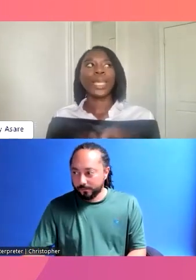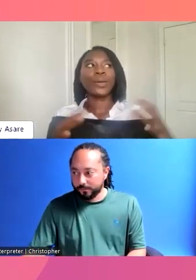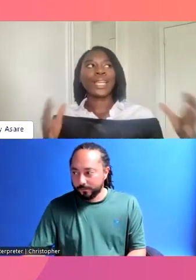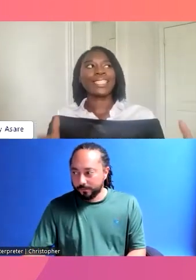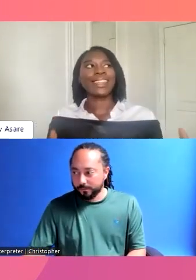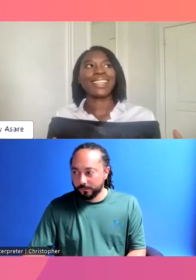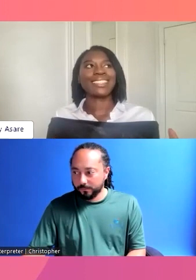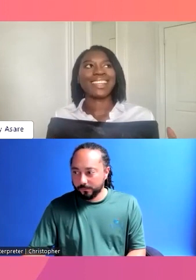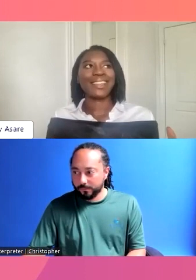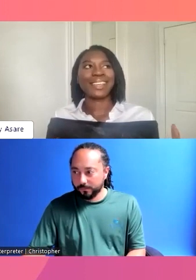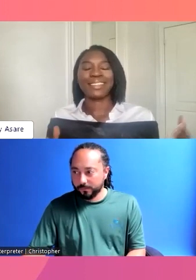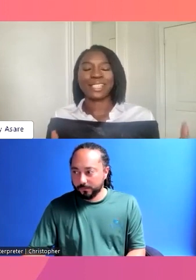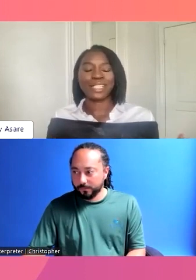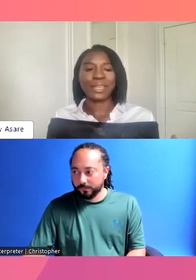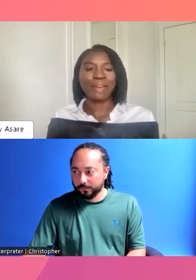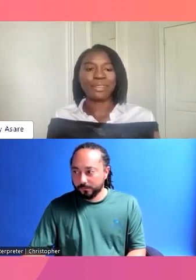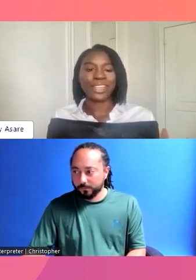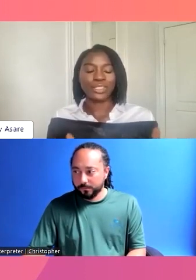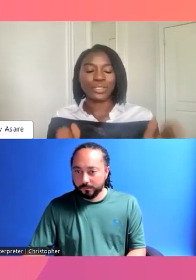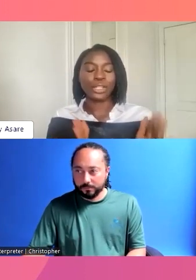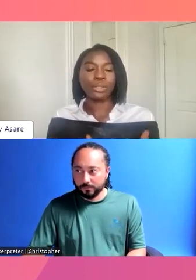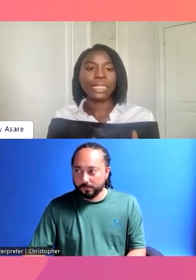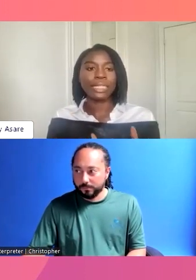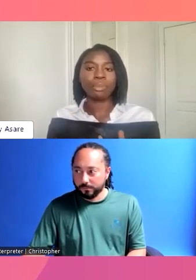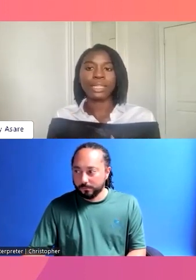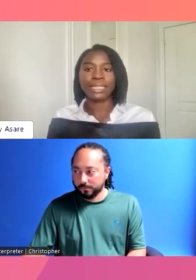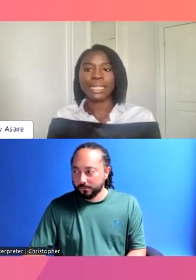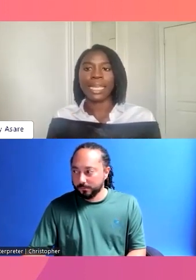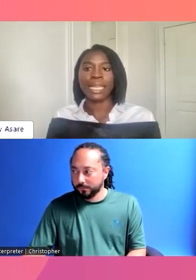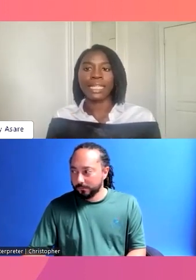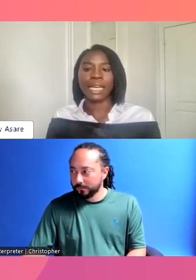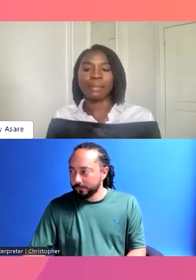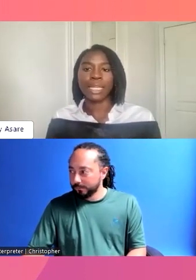Et à noter, nous avons